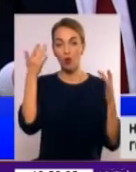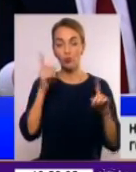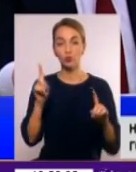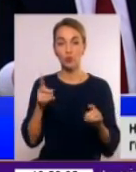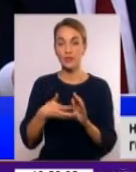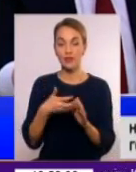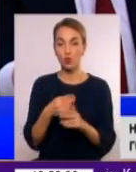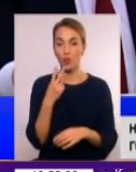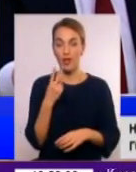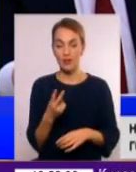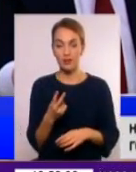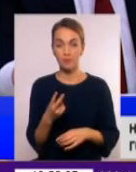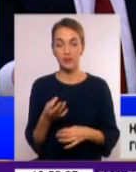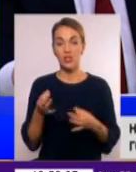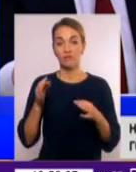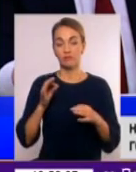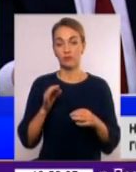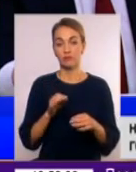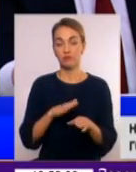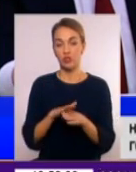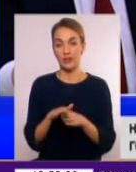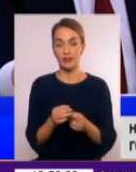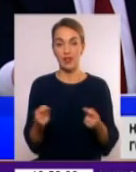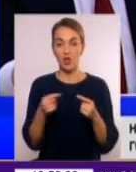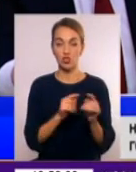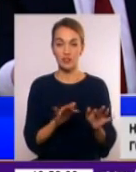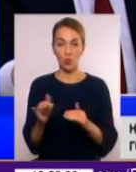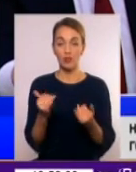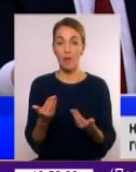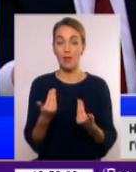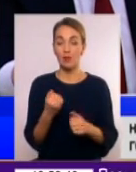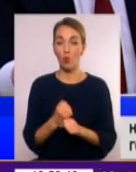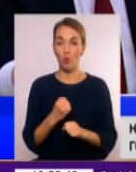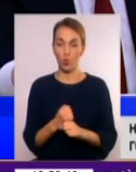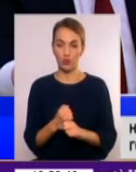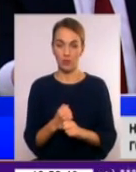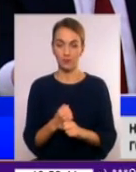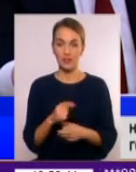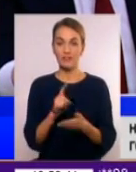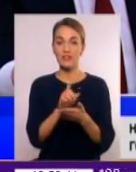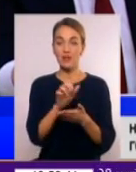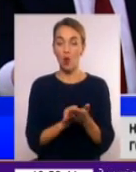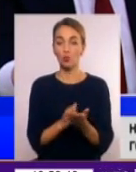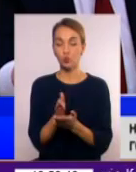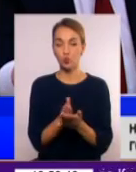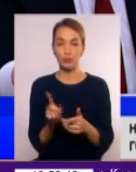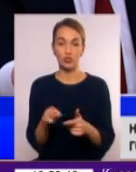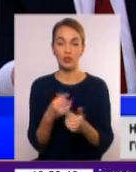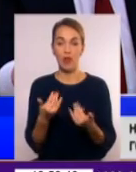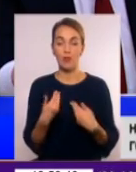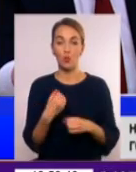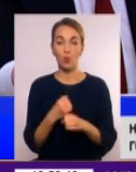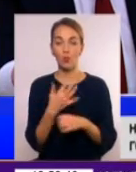не догледіла, вжити належні заходи і так далі, і так далі. Для мене робота фіскальної служби, чи для мене